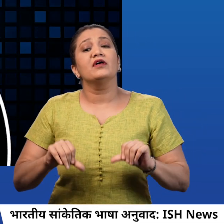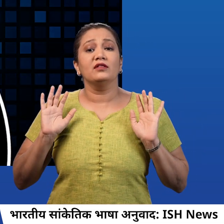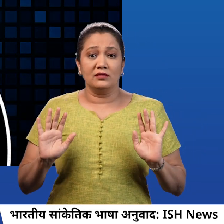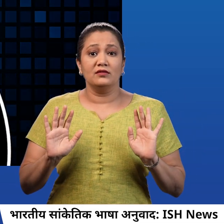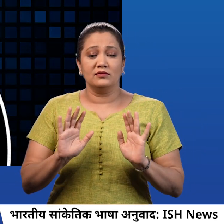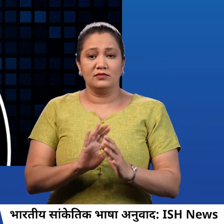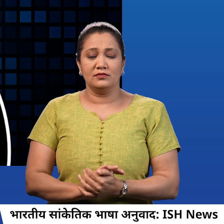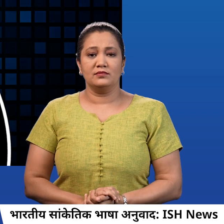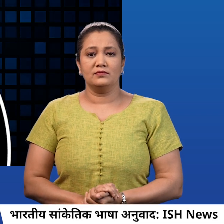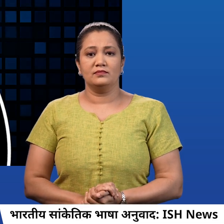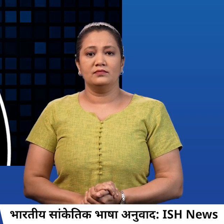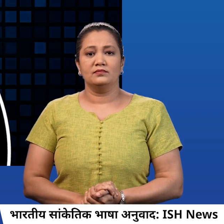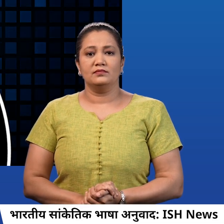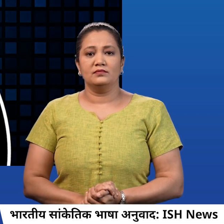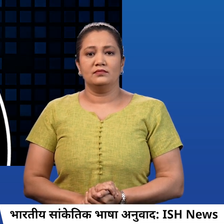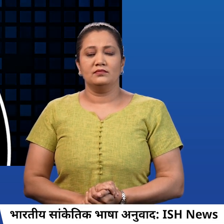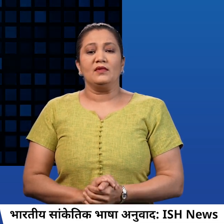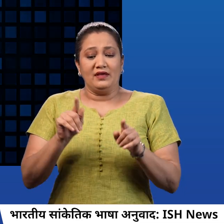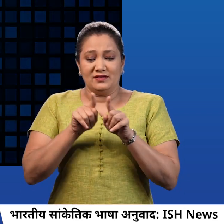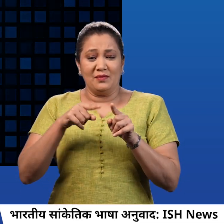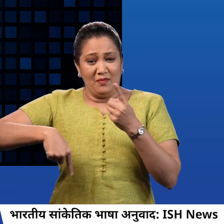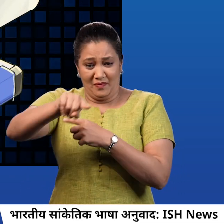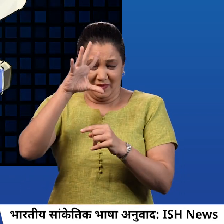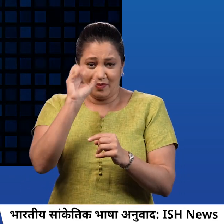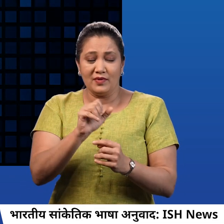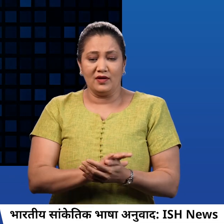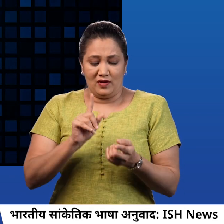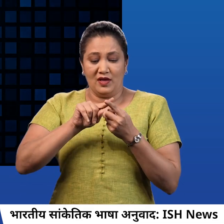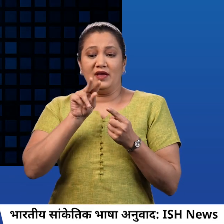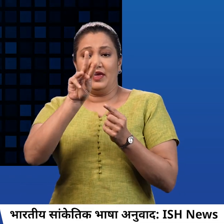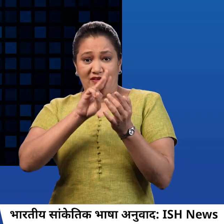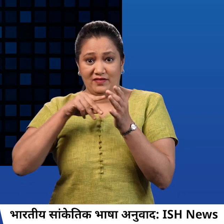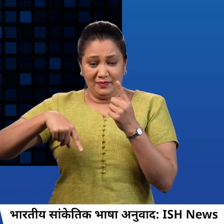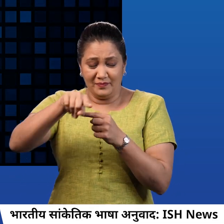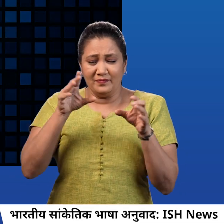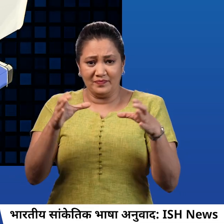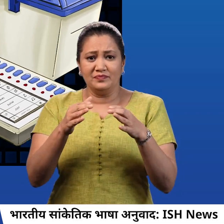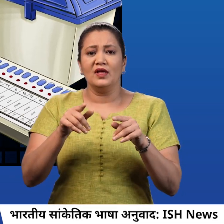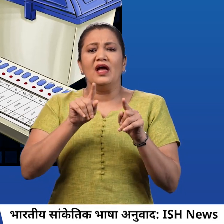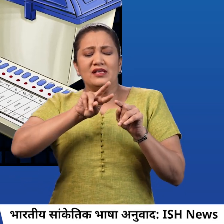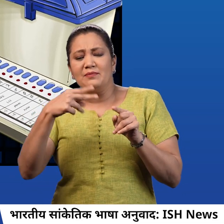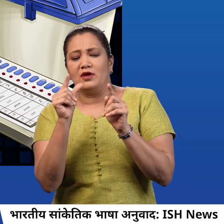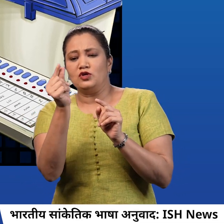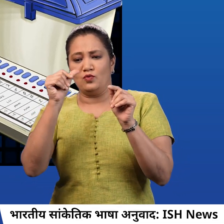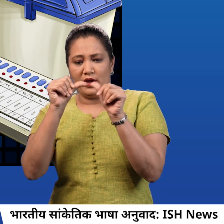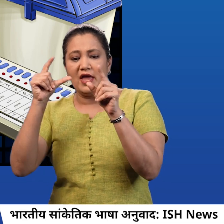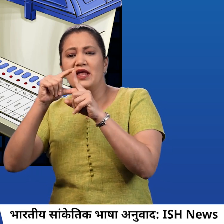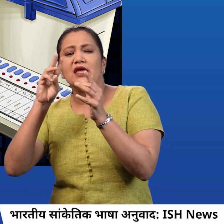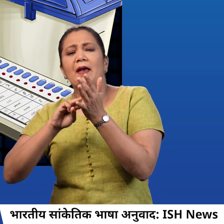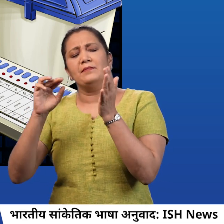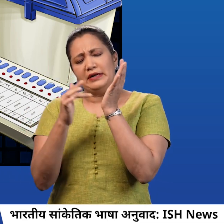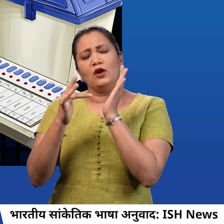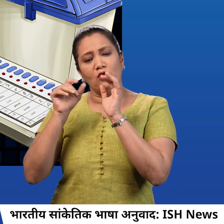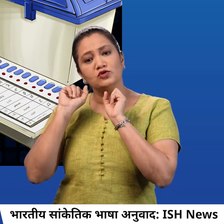त्याच्यासोबत संपर्क प्रस्थापित करता येत नाही. मतदारांनो, आपल्या इलेक्ट्रॉनिक मतदान यंत्रात अनऑथराइज्ड ॲक्सेस